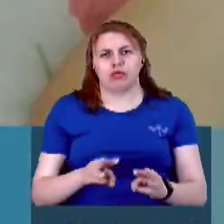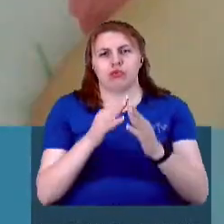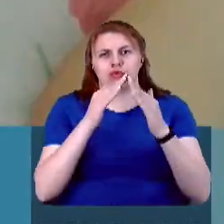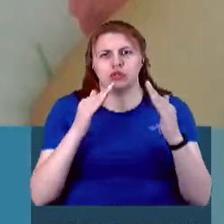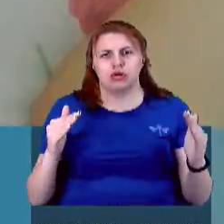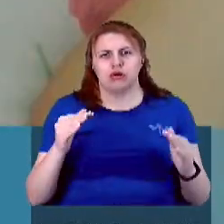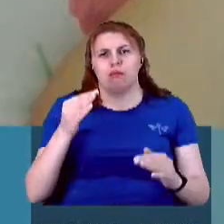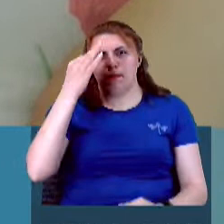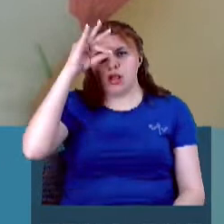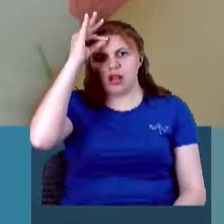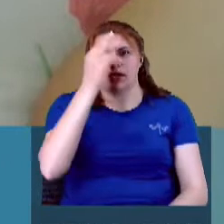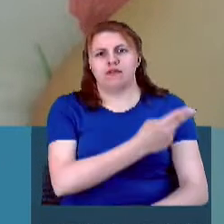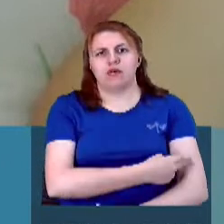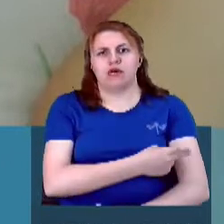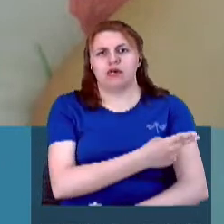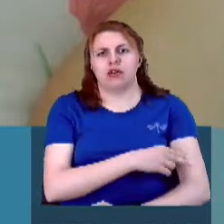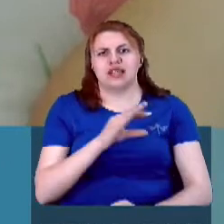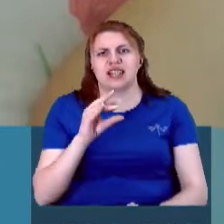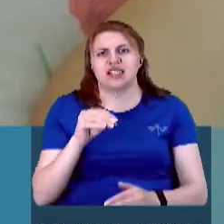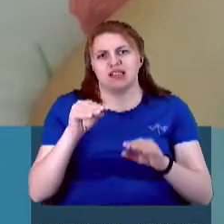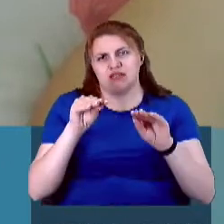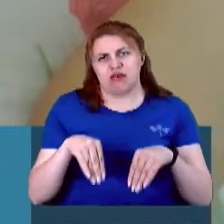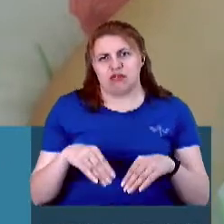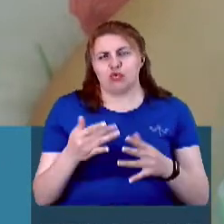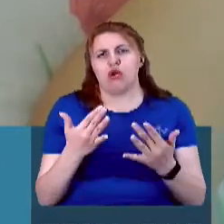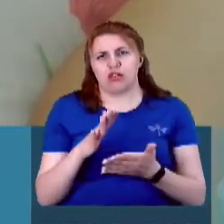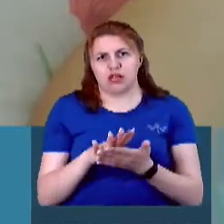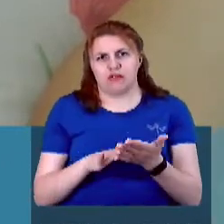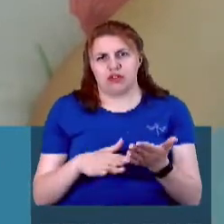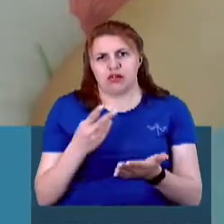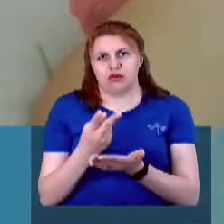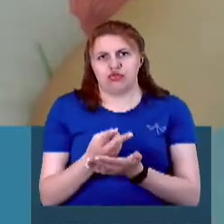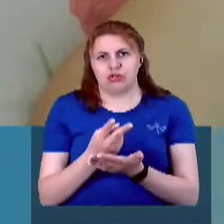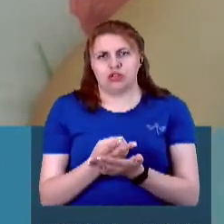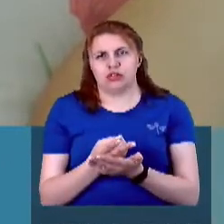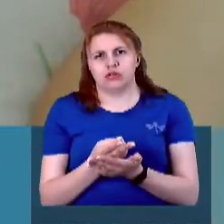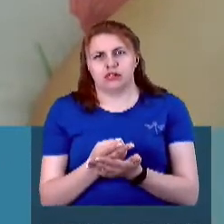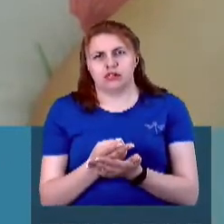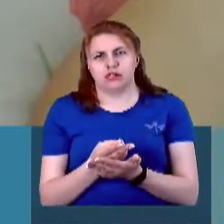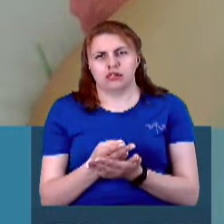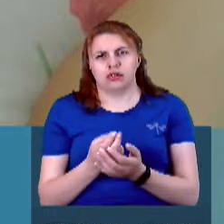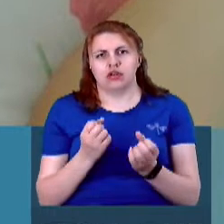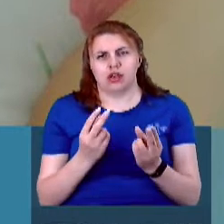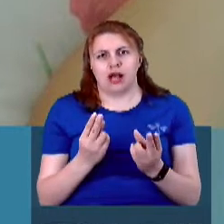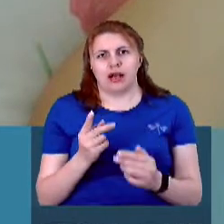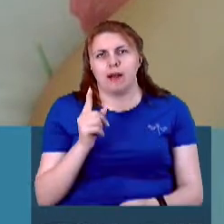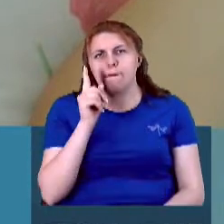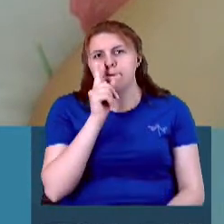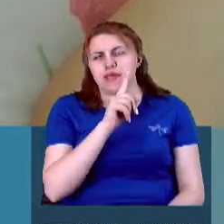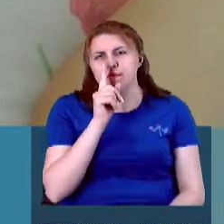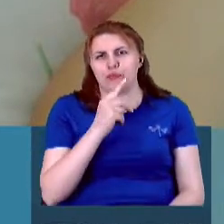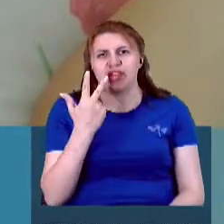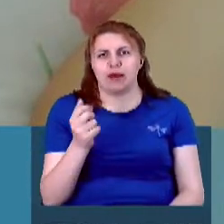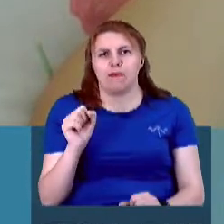Поліція в Константинівці виконує роль статиста. Скільки там моїх заявлень лежить? Як мінімум три, а то, може,